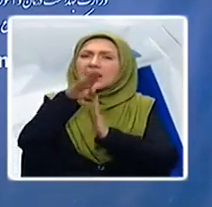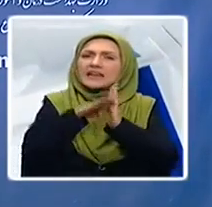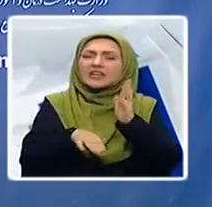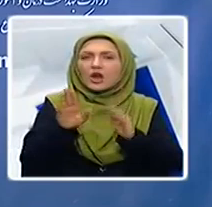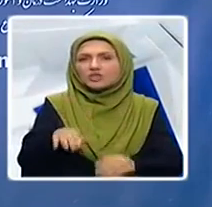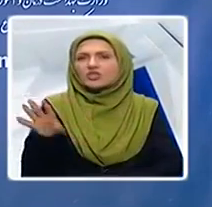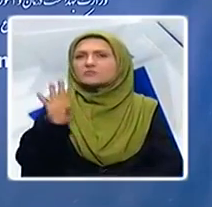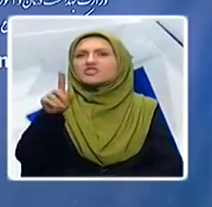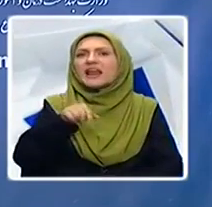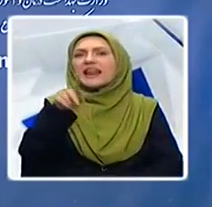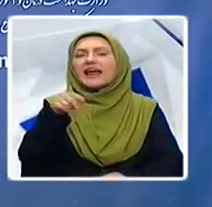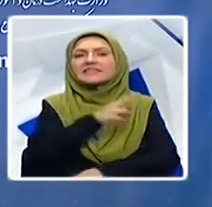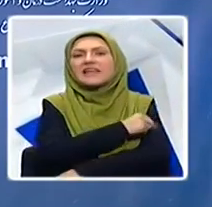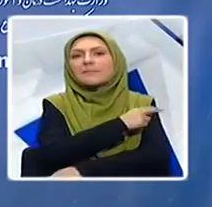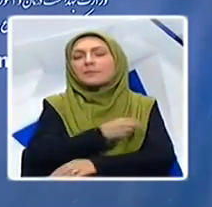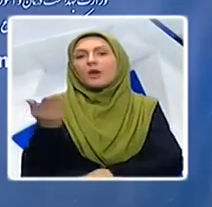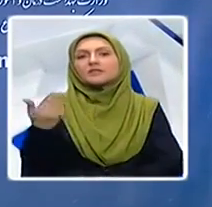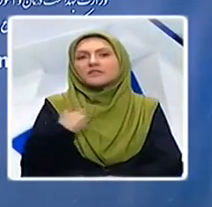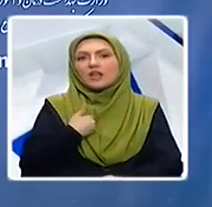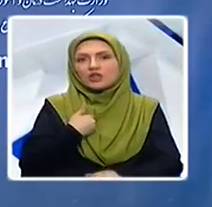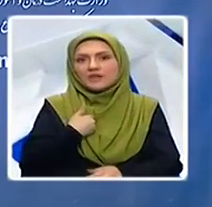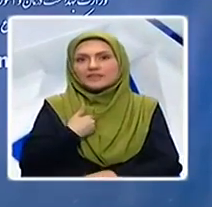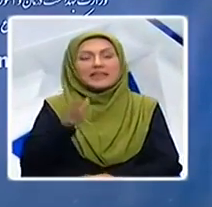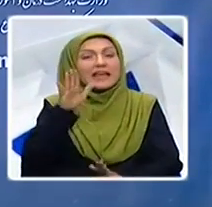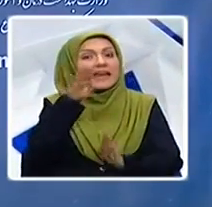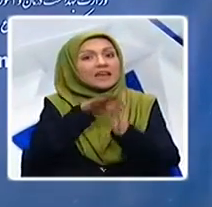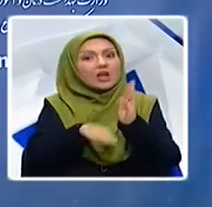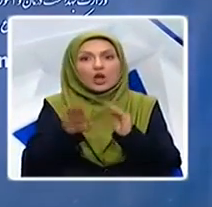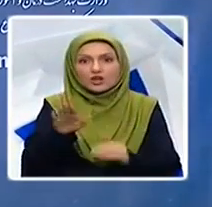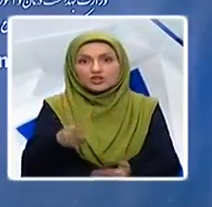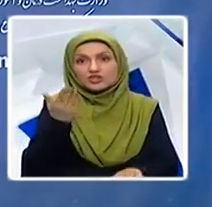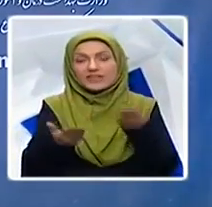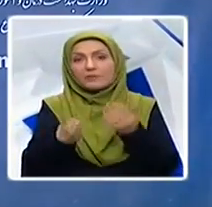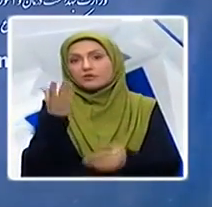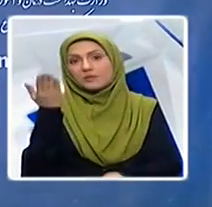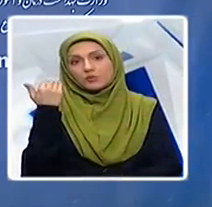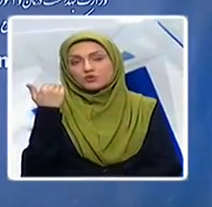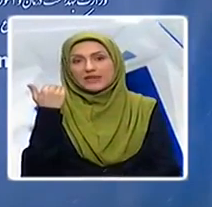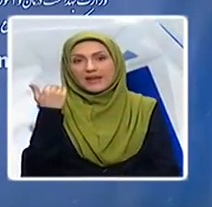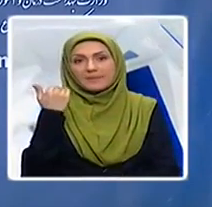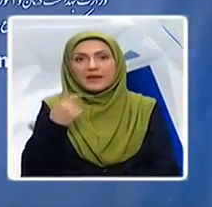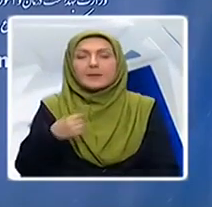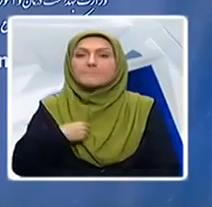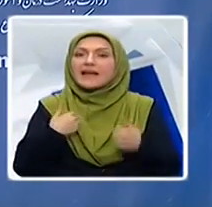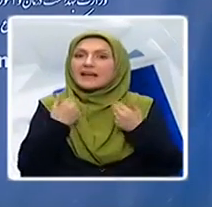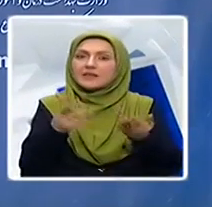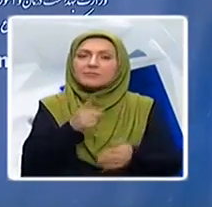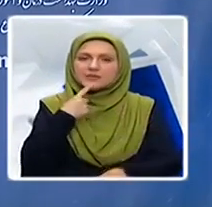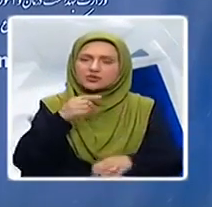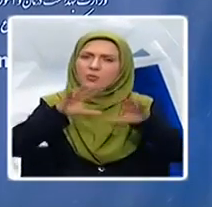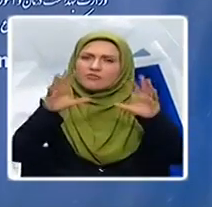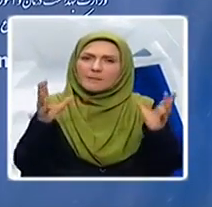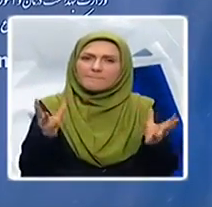رو بیشتر نمیتونیم گزارش کنیم که اتفاق مثبتی است در روزهای گذشته، به خصوص روز قبل هم من خدمت عزیزان عرض کردم. مجموع